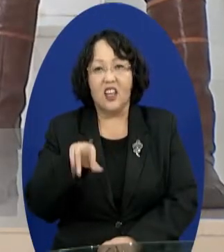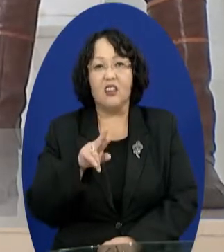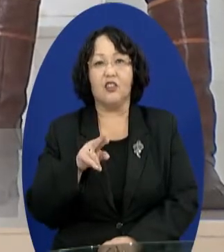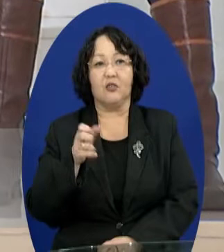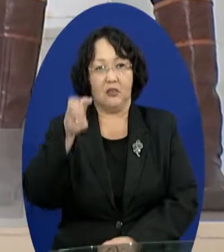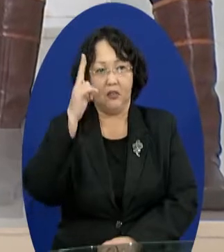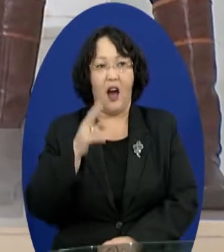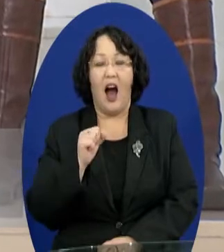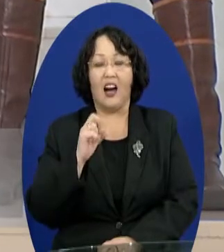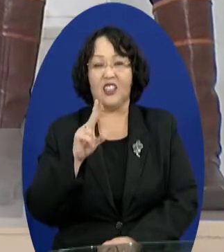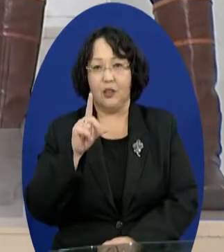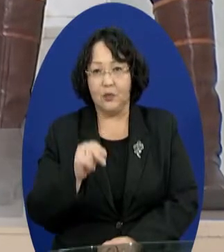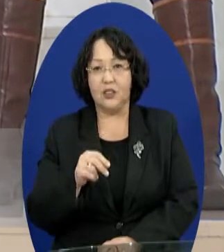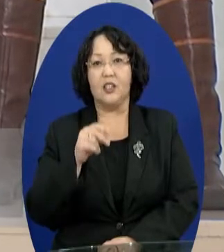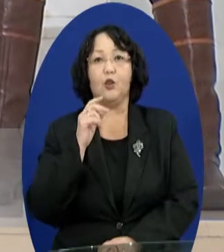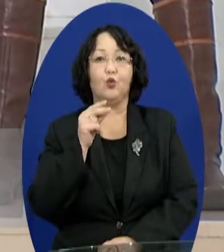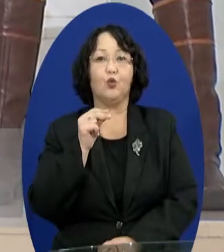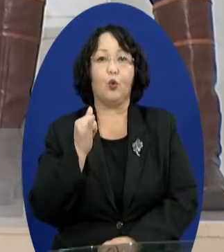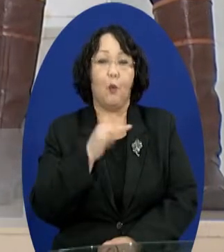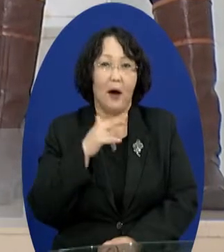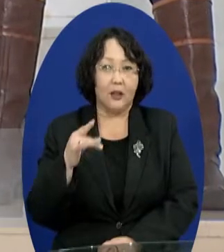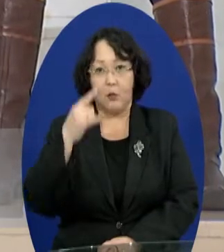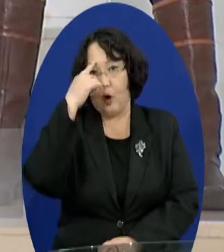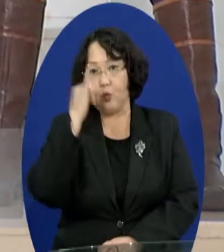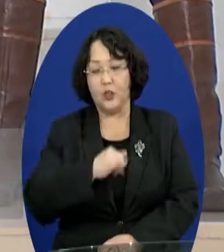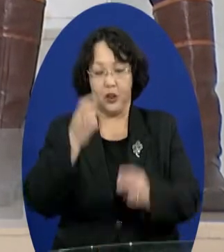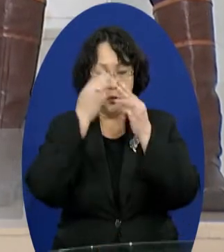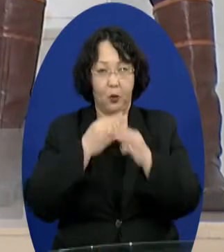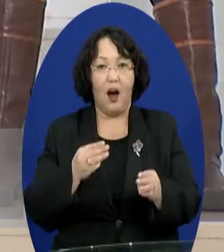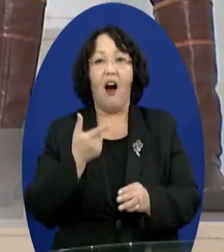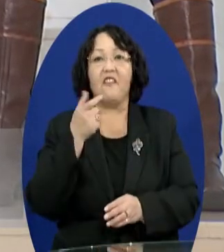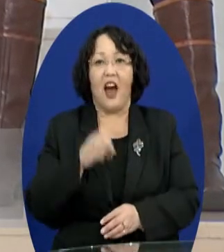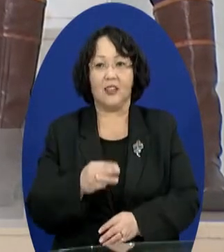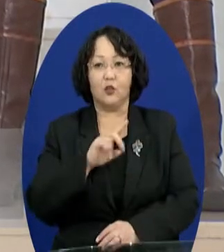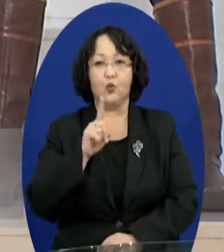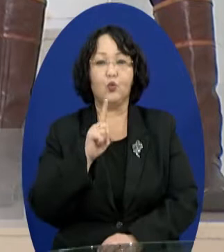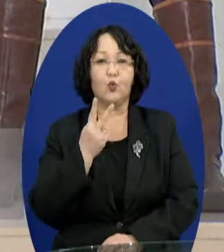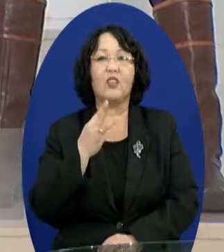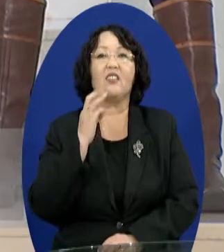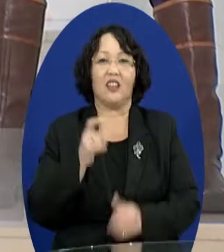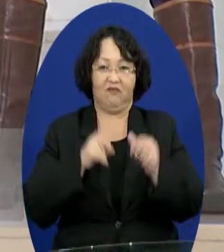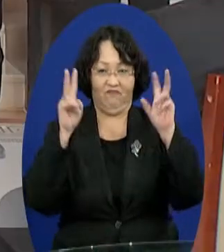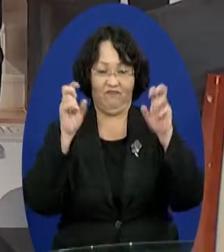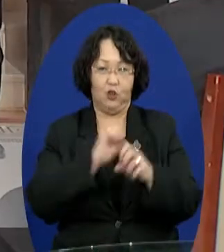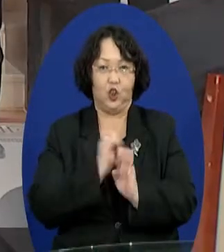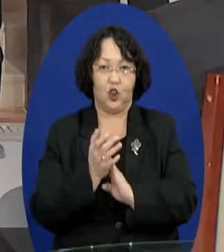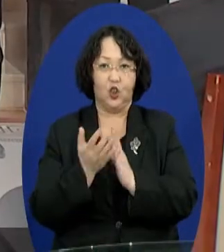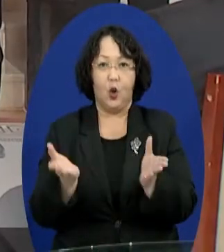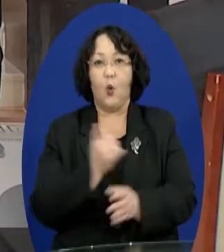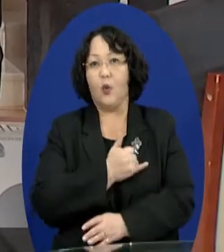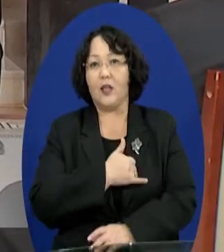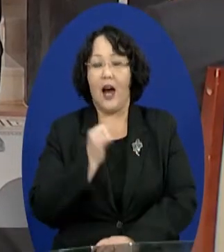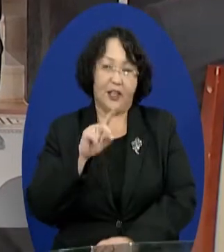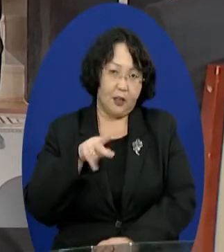Гэлэг Билийн Чулуунбаатар нарт Монгол улсын шинжлэх ухааны гавьяат зүтгэлтэн цол хүртээлээ. Мөн удирдлагын академийн эрдэм